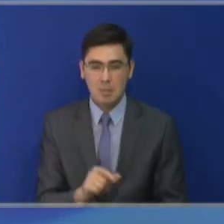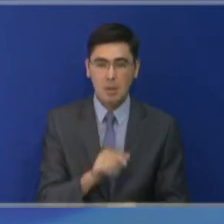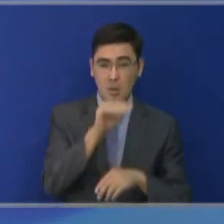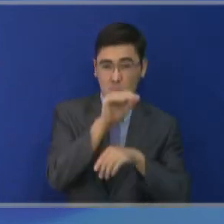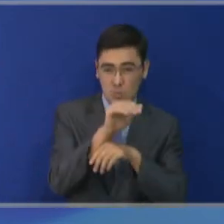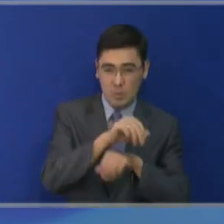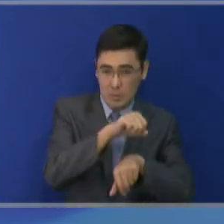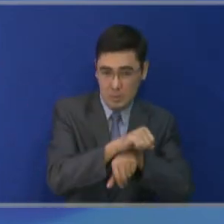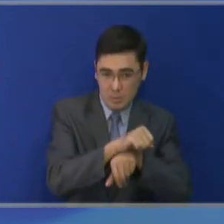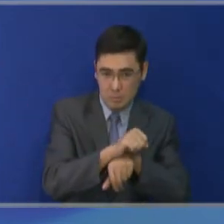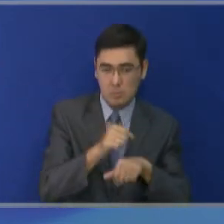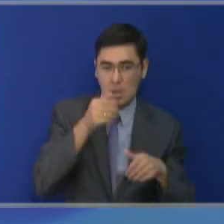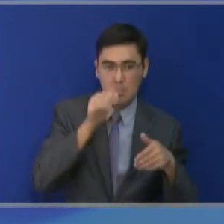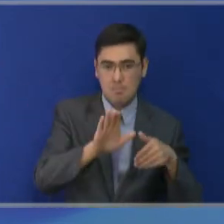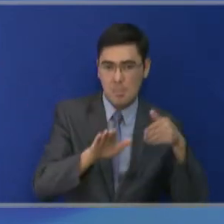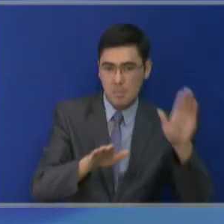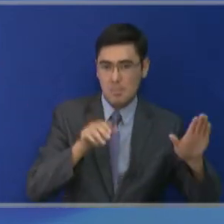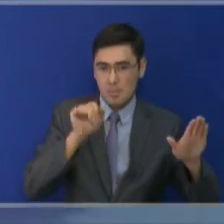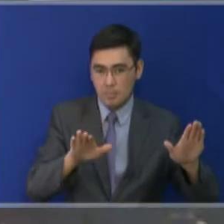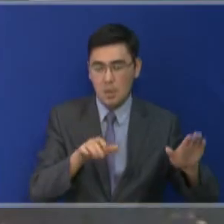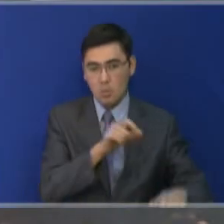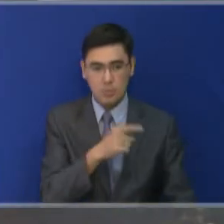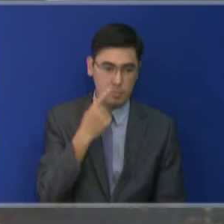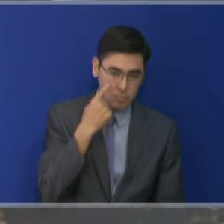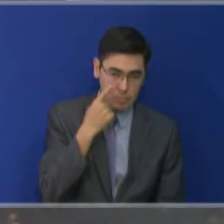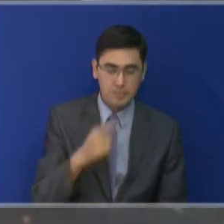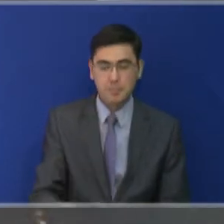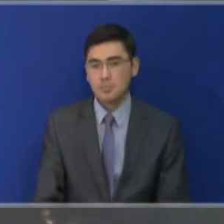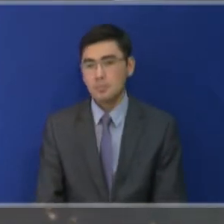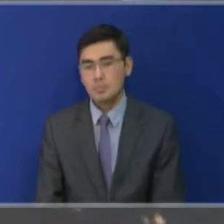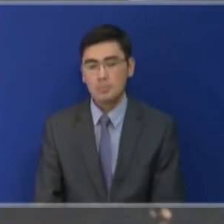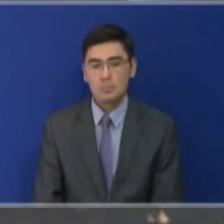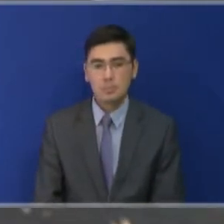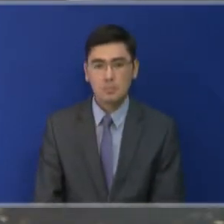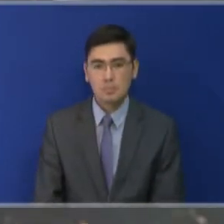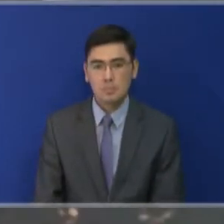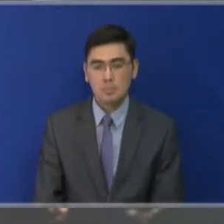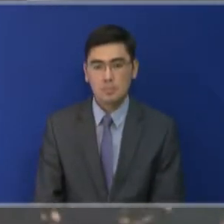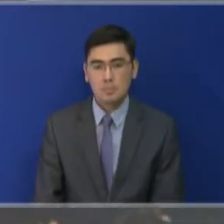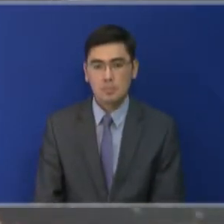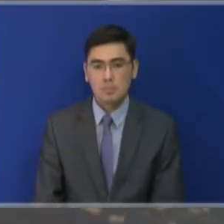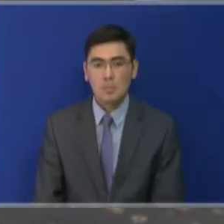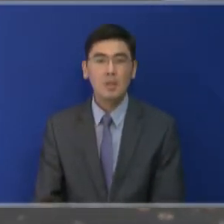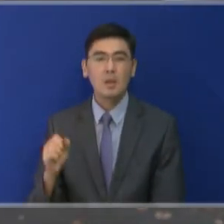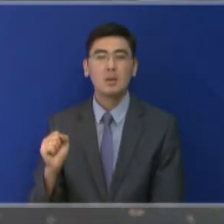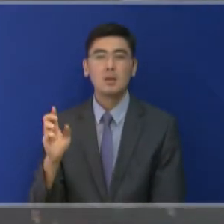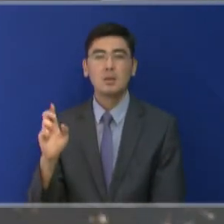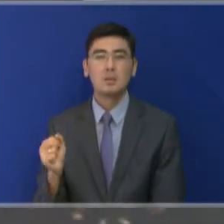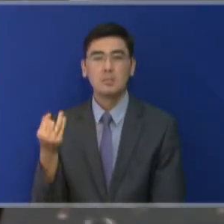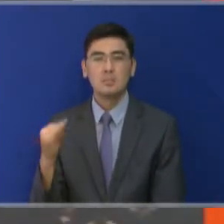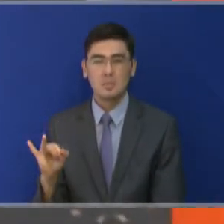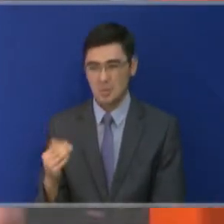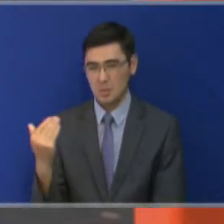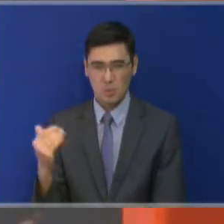көп жүретін көшелердің бойына орналастырылуда. Өлді деуге сияма ойлаңдаршы, өлмей тұрған артына сөз қалдырған. Я,